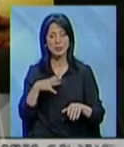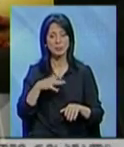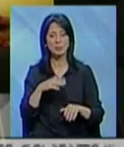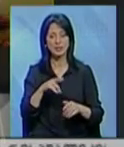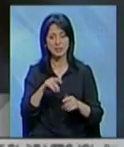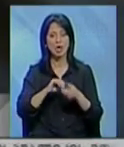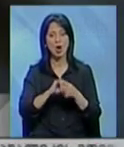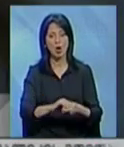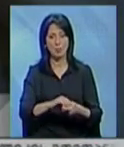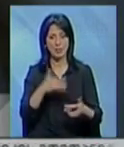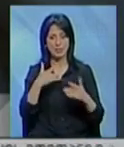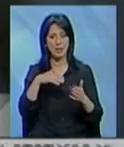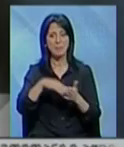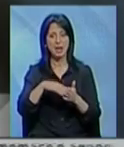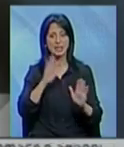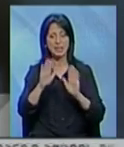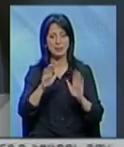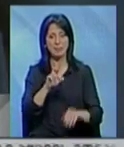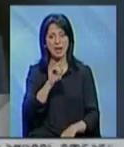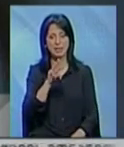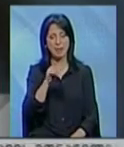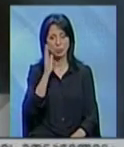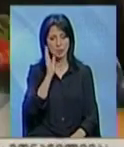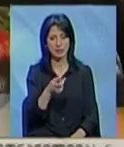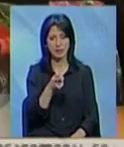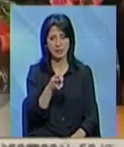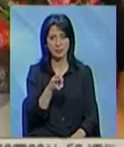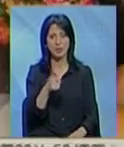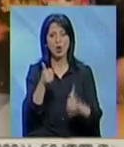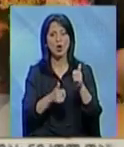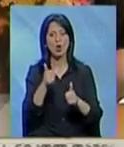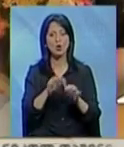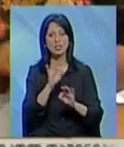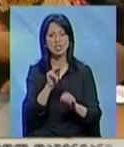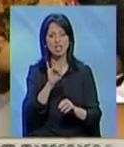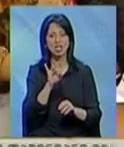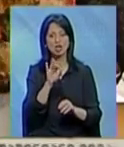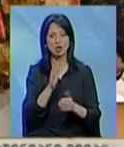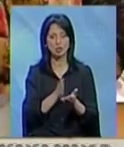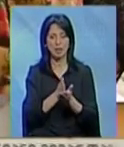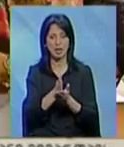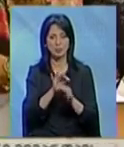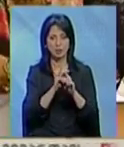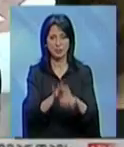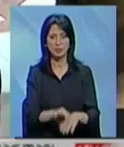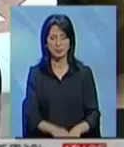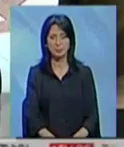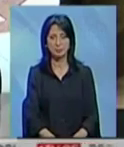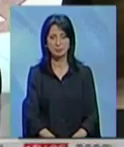თბილისის ოპერისა და ბალეტის თეატრის სამხატვრო ხელმძღვანელი ბადრი მაისურაძე იქნება. კონკურსი პროექტ „ჩეკინ ჯორჯიას“ ფარგლებში